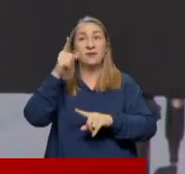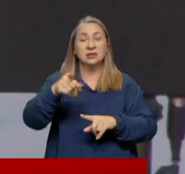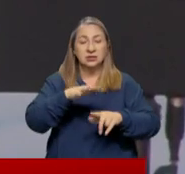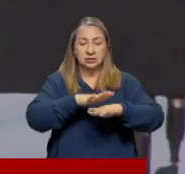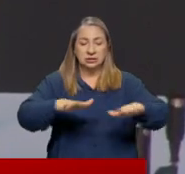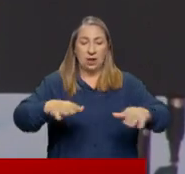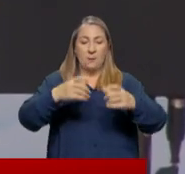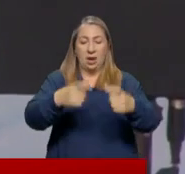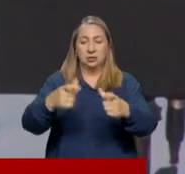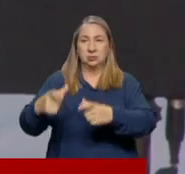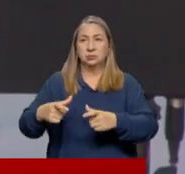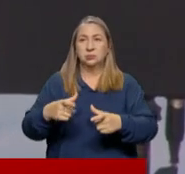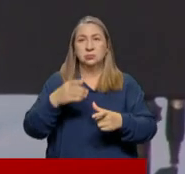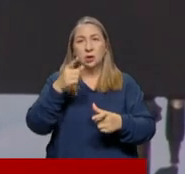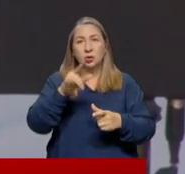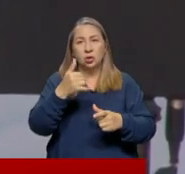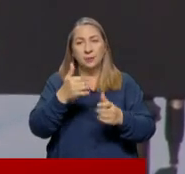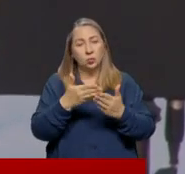sunmayı düşürür